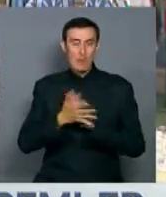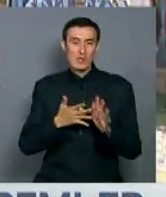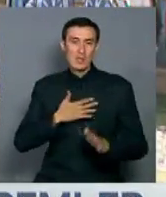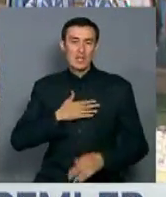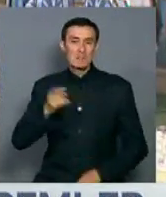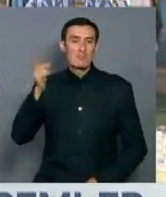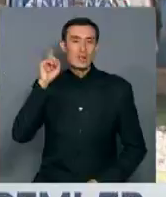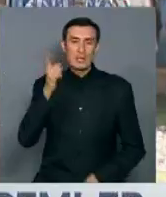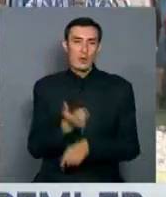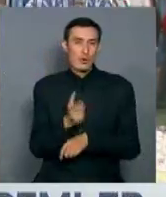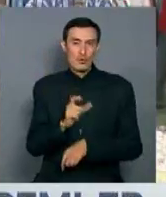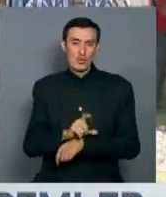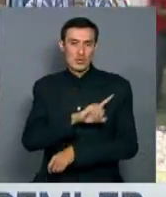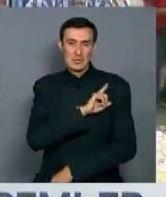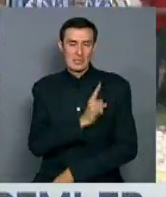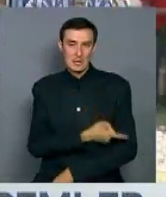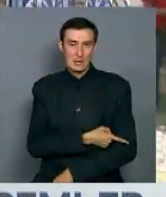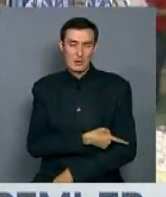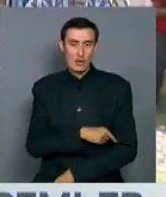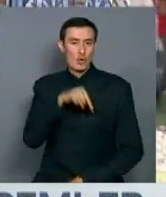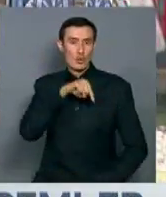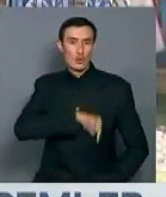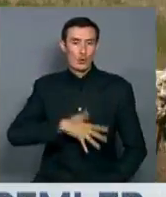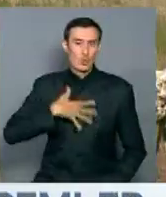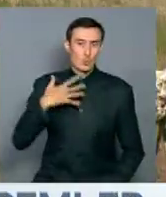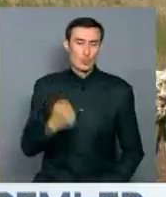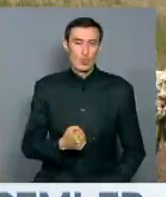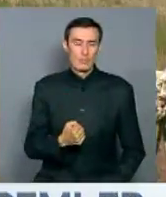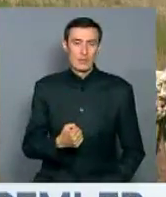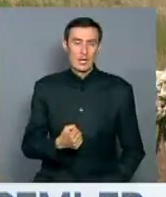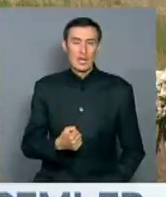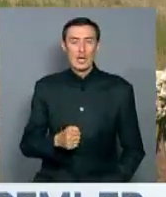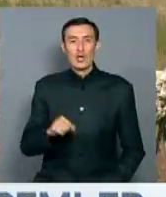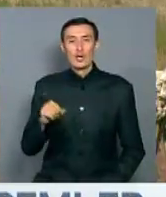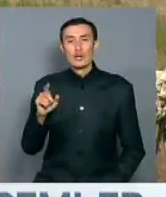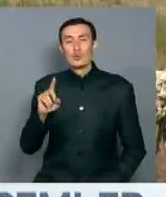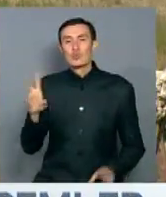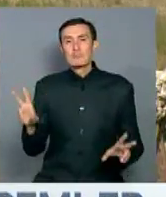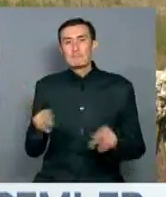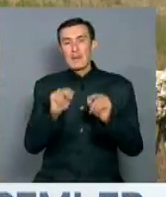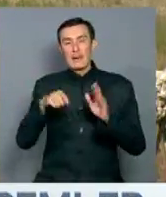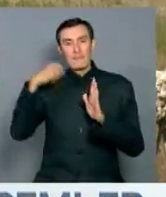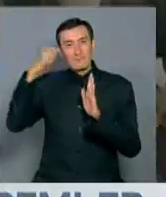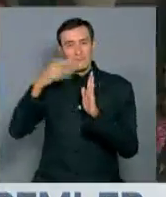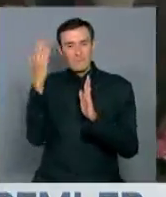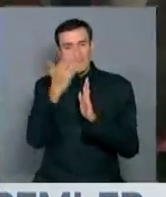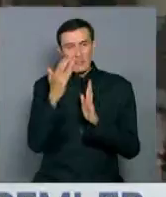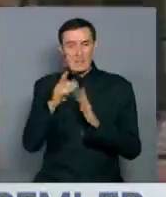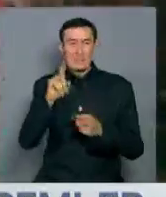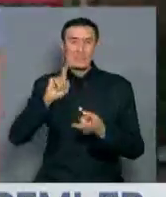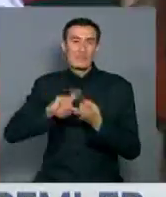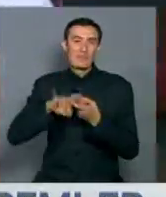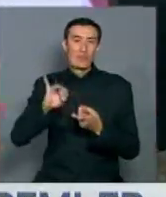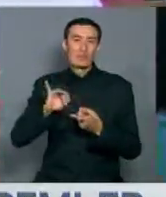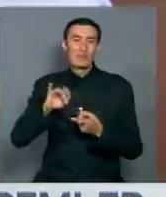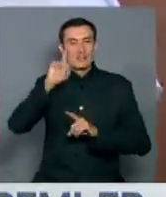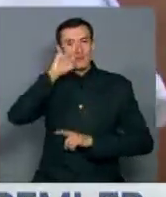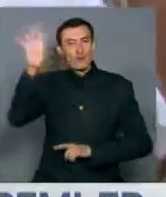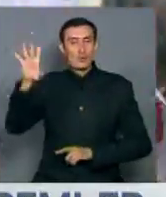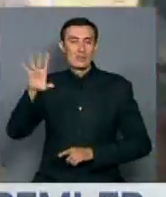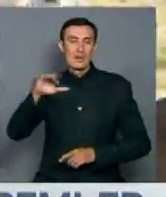предки, они были очень сильными. В плане духовного, морального. Принято считать, что успех картины зависит от звездного состава,